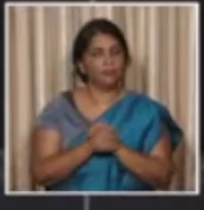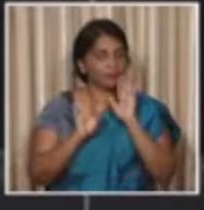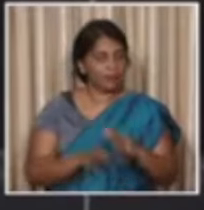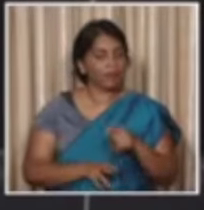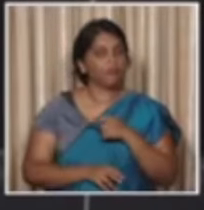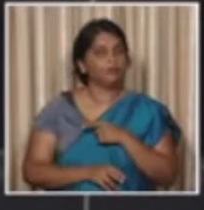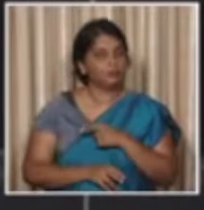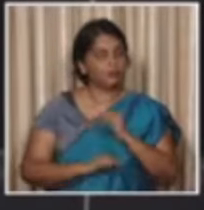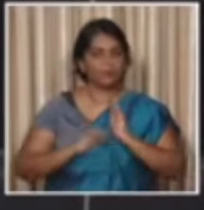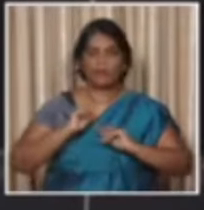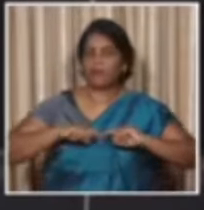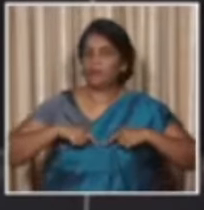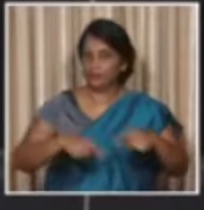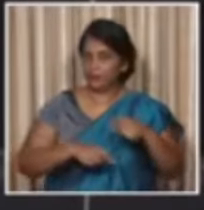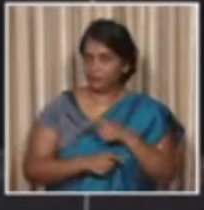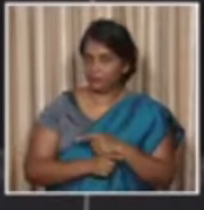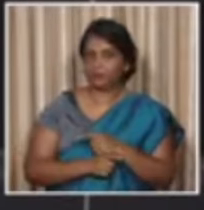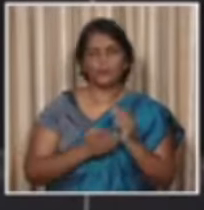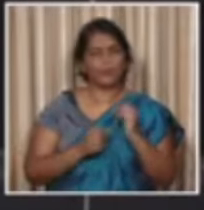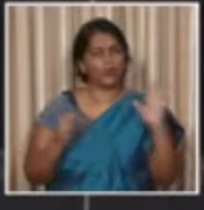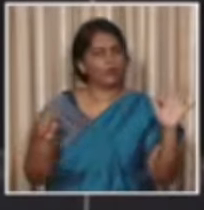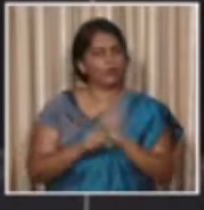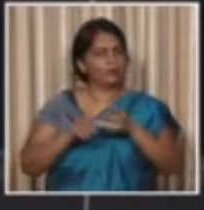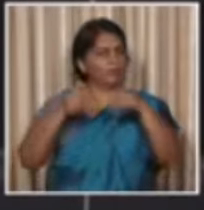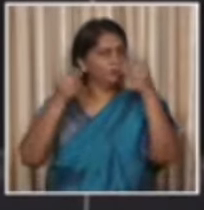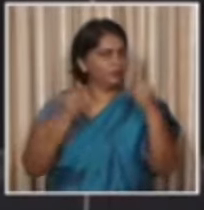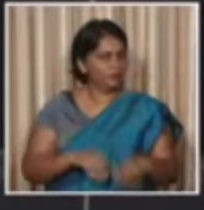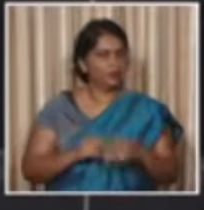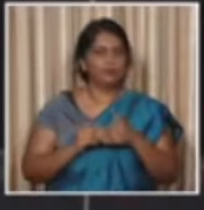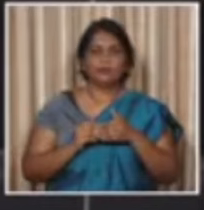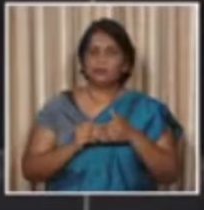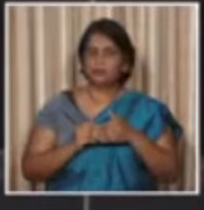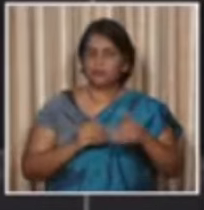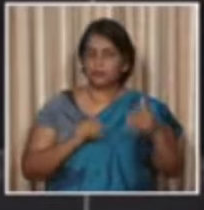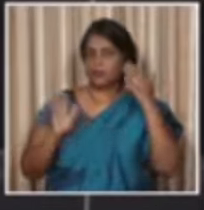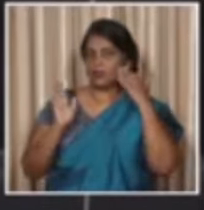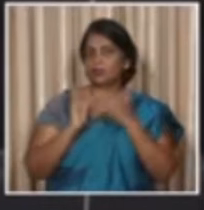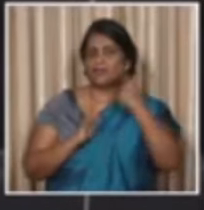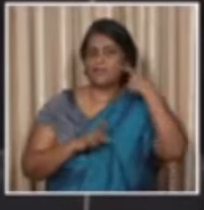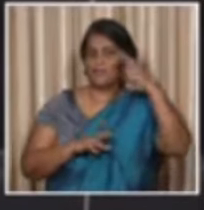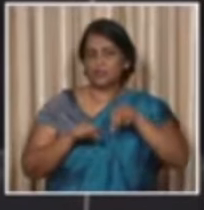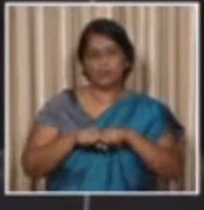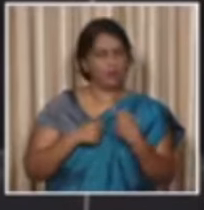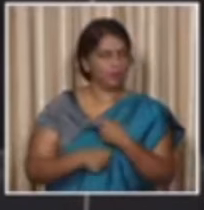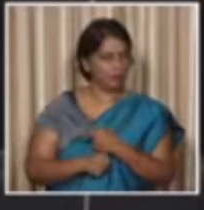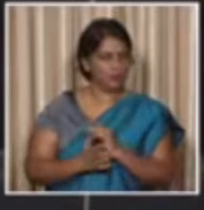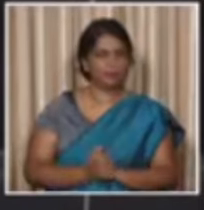තිබුණේ ක්‍රියාදාමයෙන් සම්පූර්ණ කඩාකප්පල් කිරීමකට යොමු කරන විශ්වාස භංග